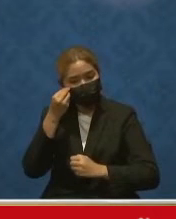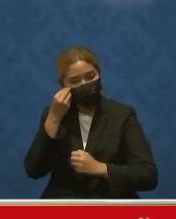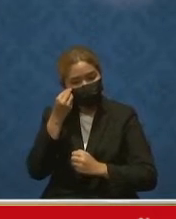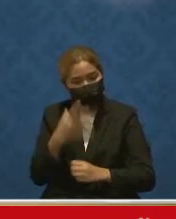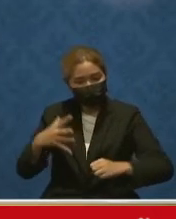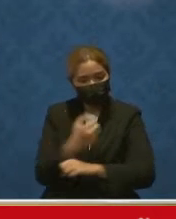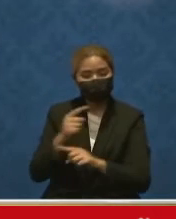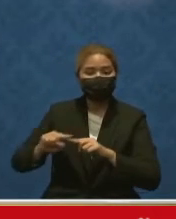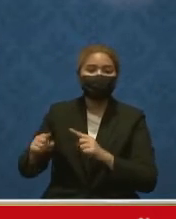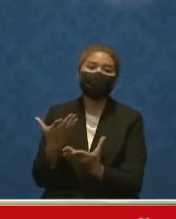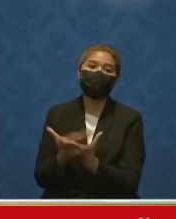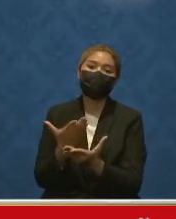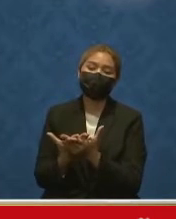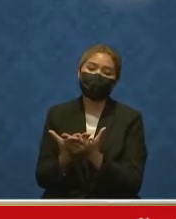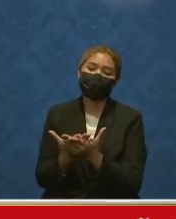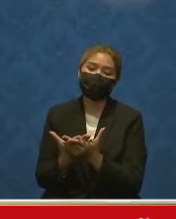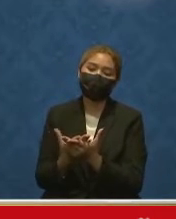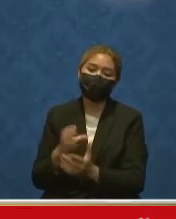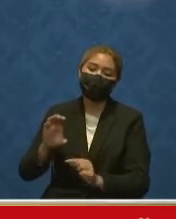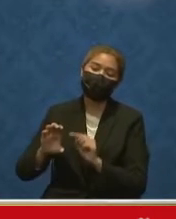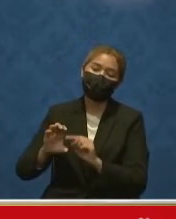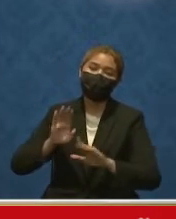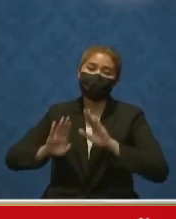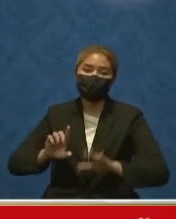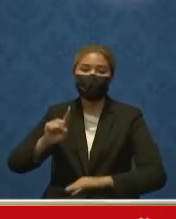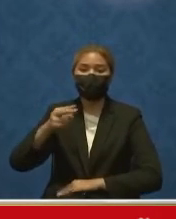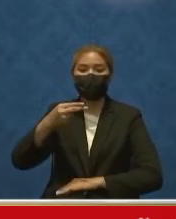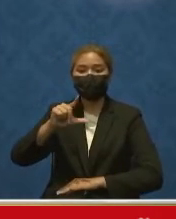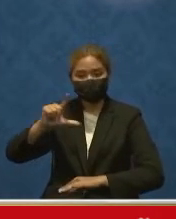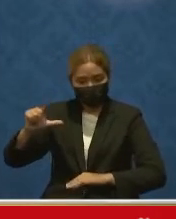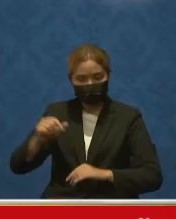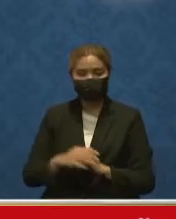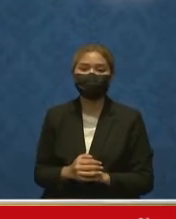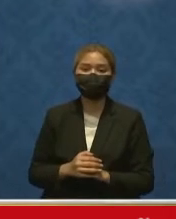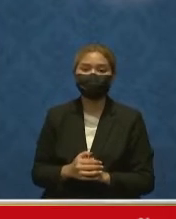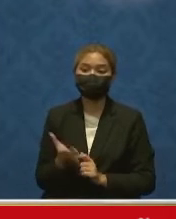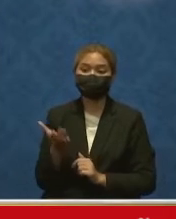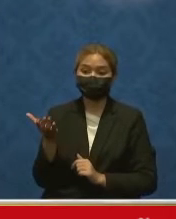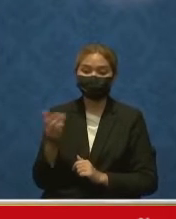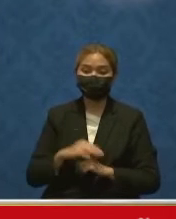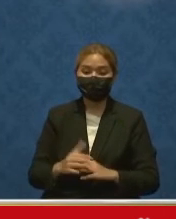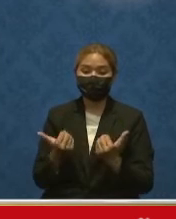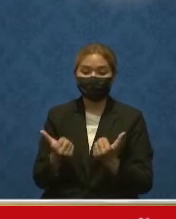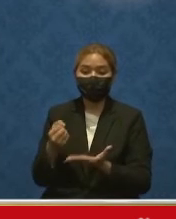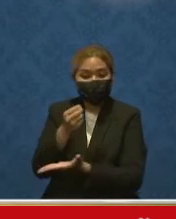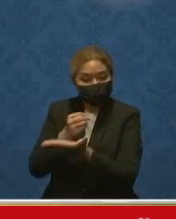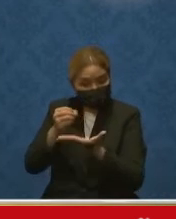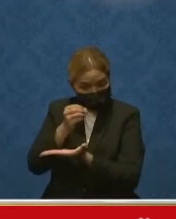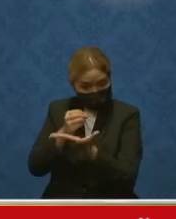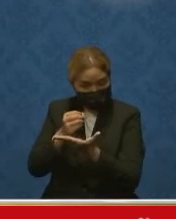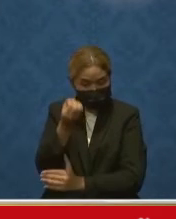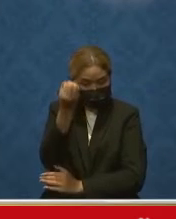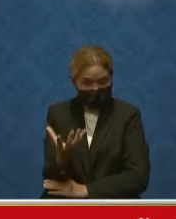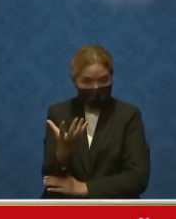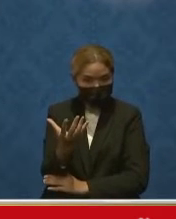ผมเลยบอกว่าถ้าเริ่มตีครับแปลว่ายาเสพติดมากขึ้นใช่ไหมครับมันเลยได้เยอะก็